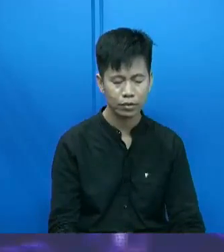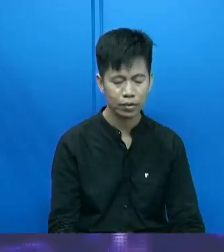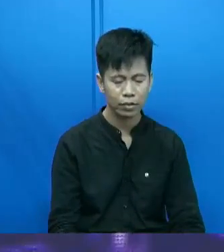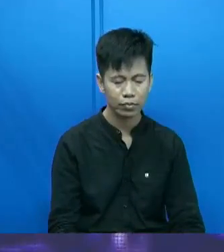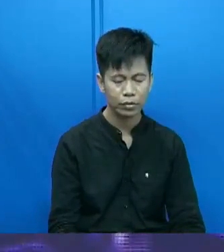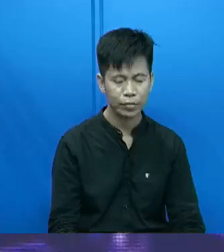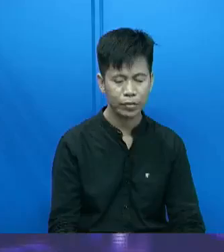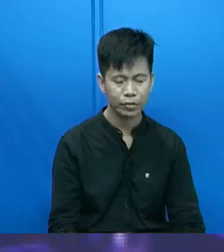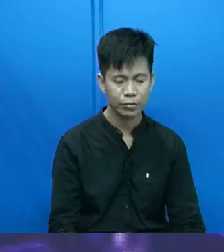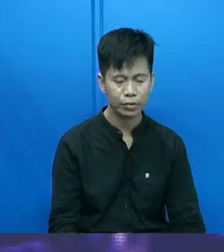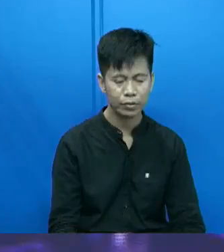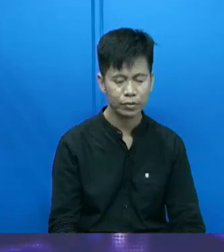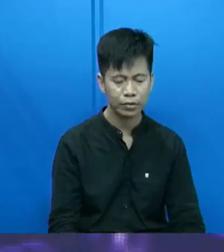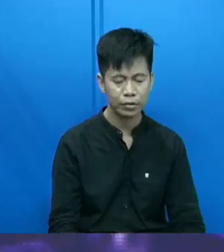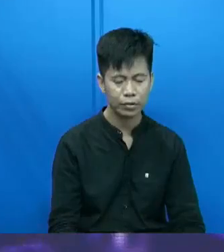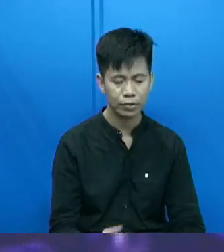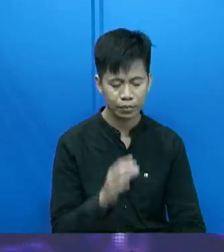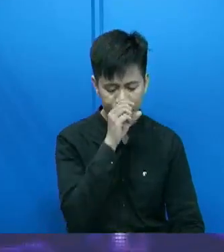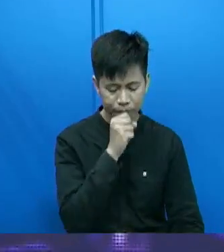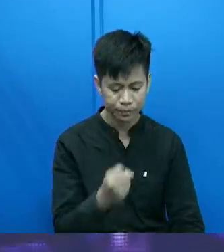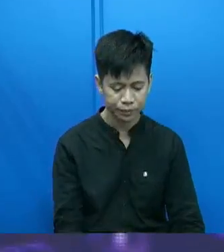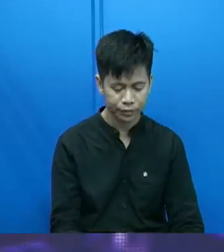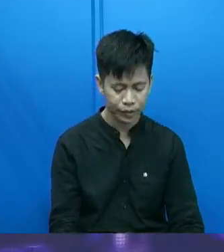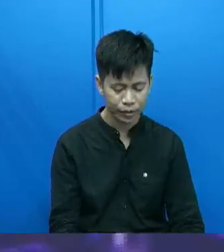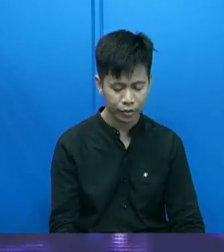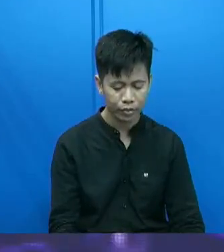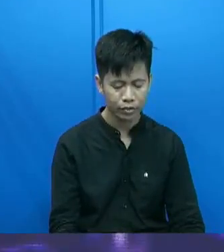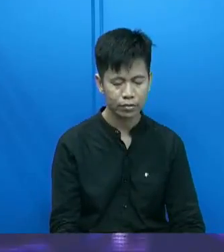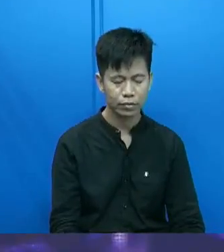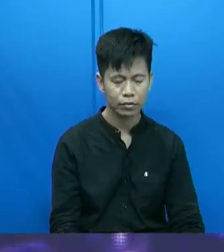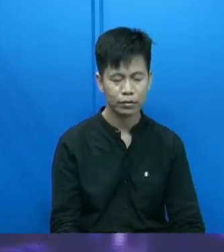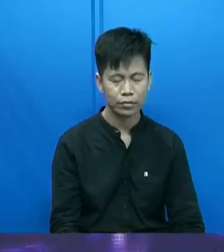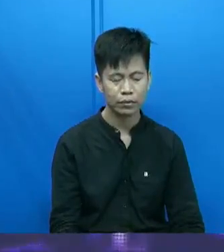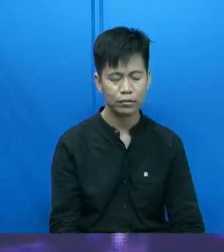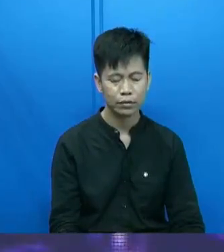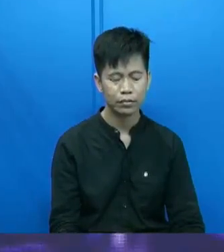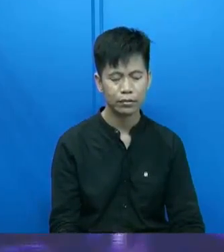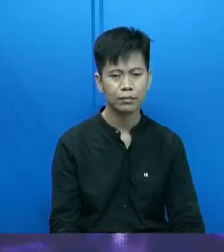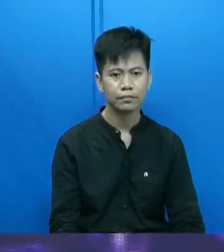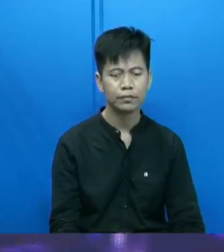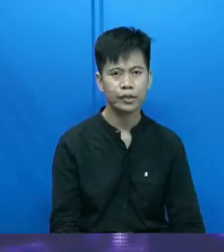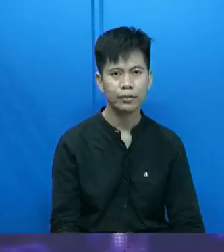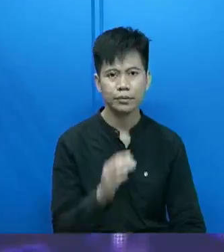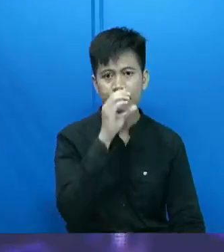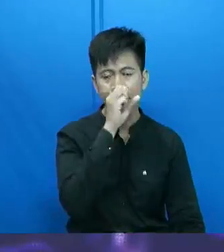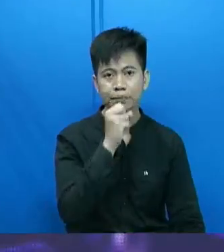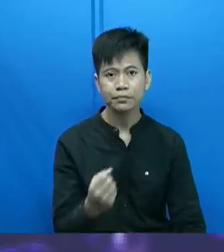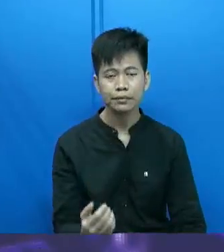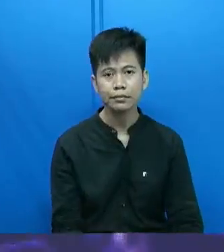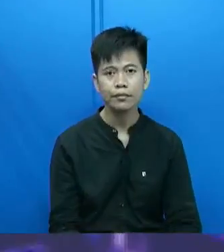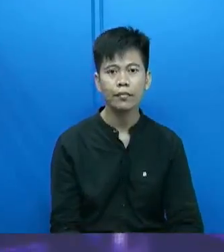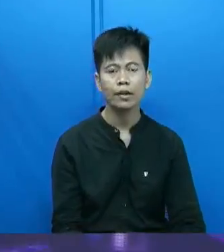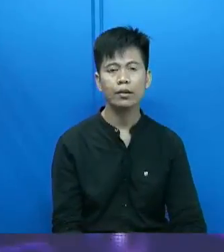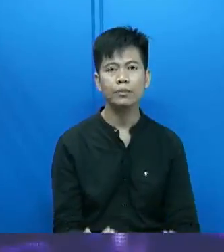وعلى اله وصحبه وامته الى يوم الدين. اللهم يا الله انا نسالك باسمائك الحسنى وصفاتك